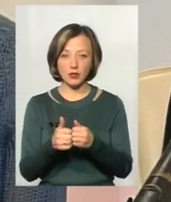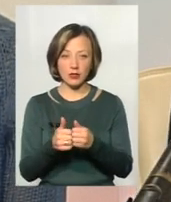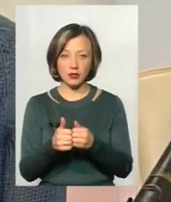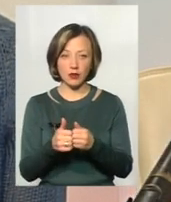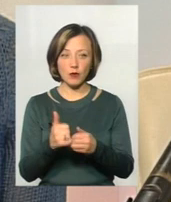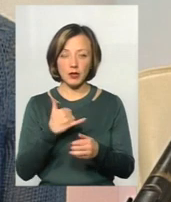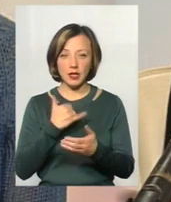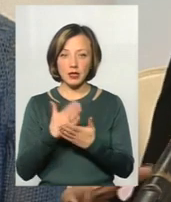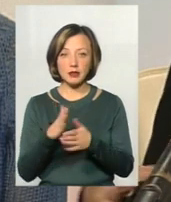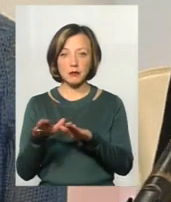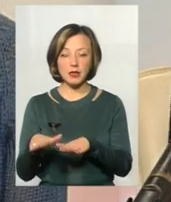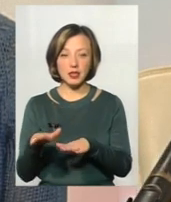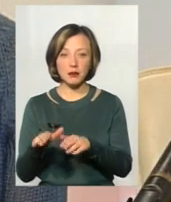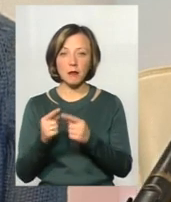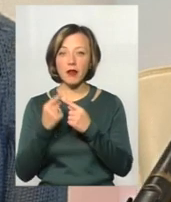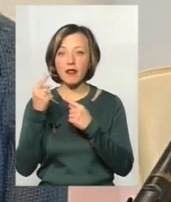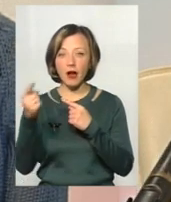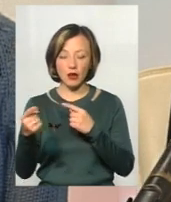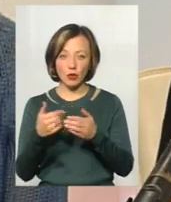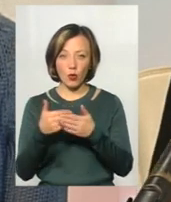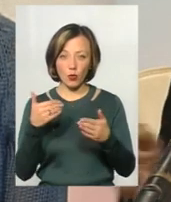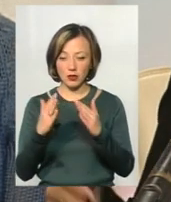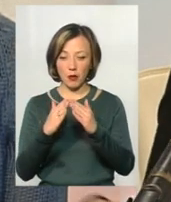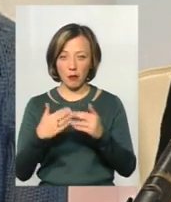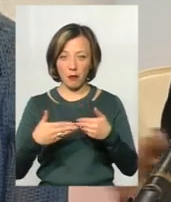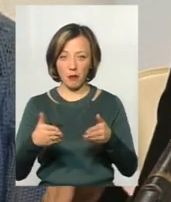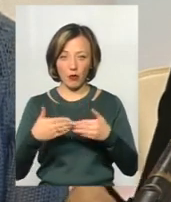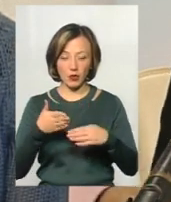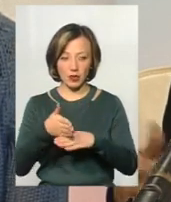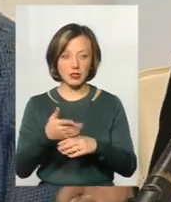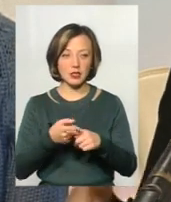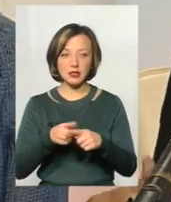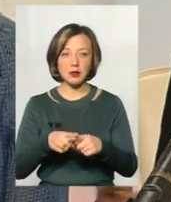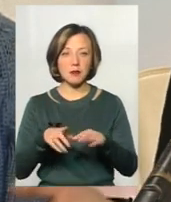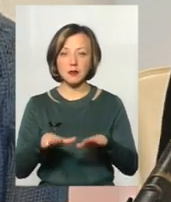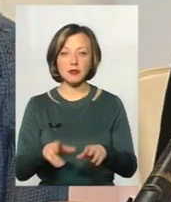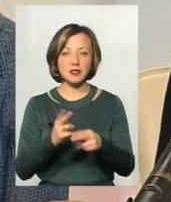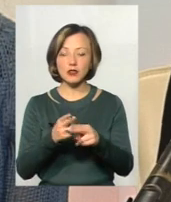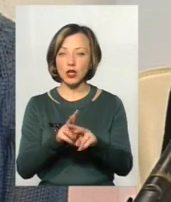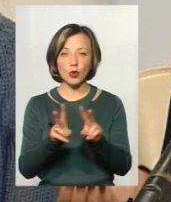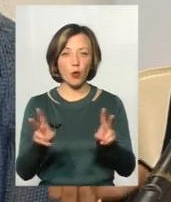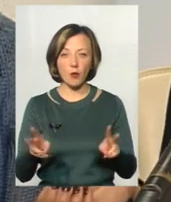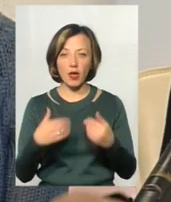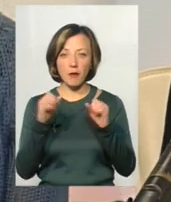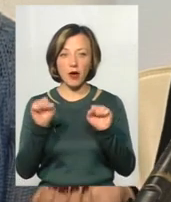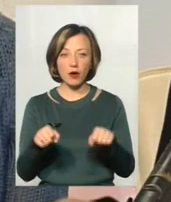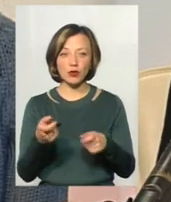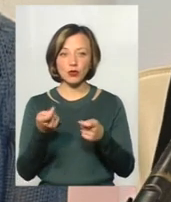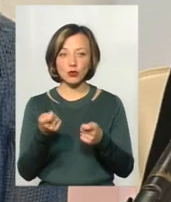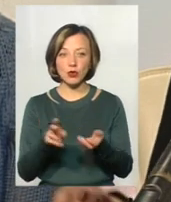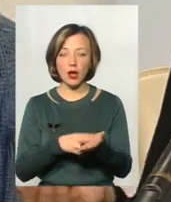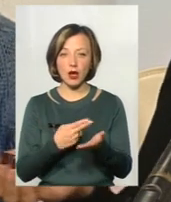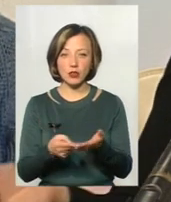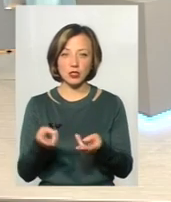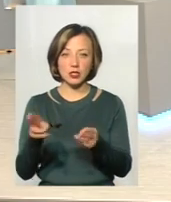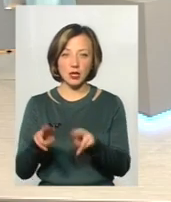подъезда, у меня есть такое место подальше от подъезда, где це місце не заважає нікому. Я можу чуть-чуть кашки, то,